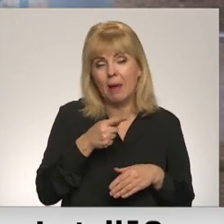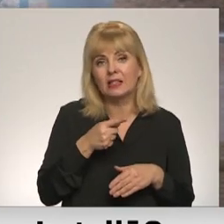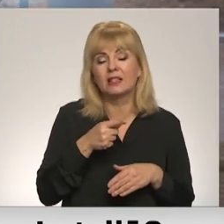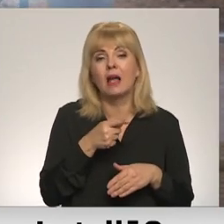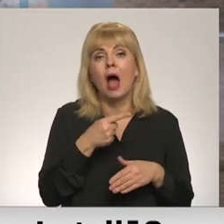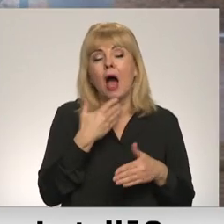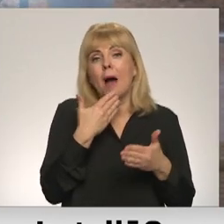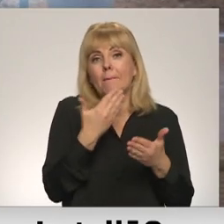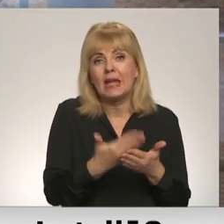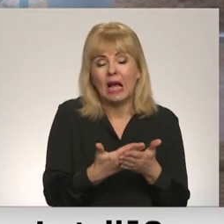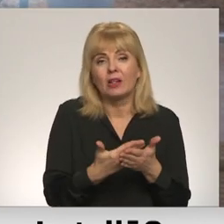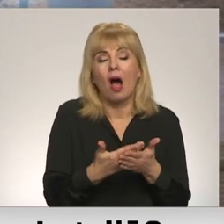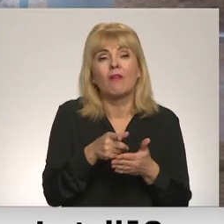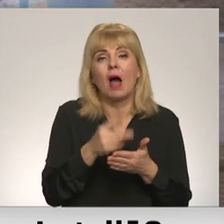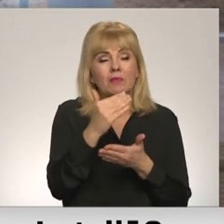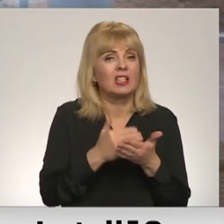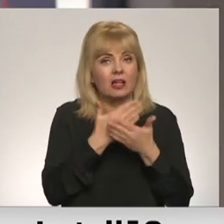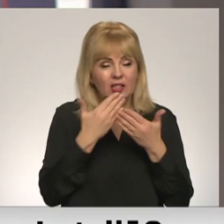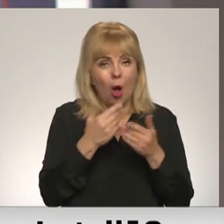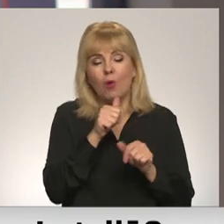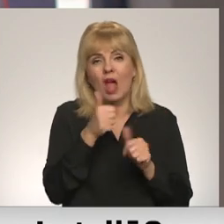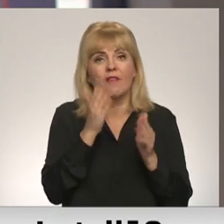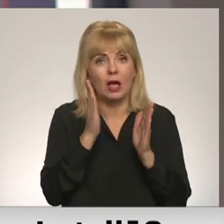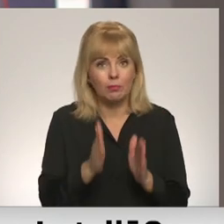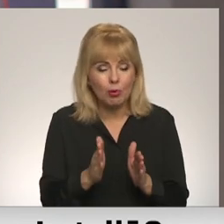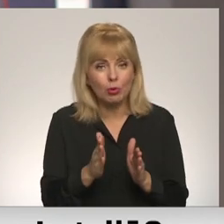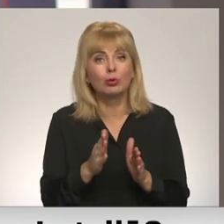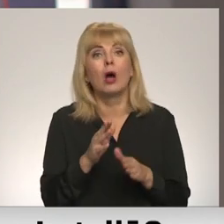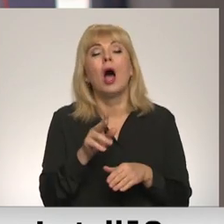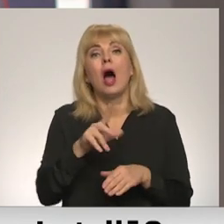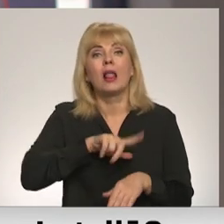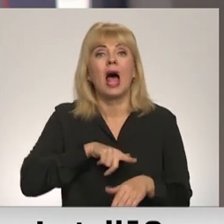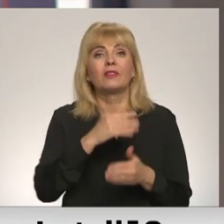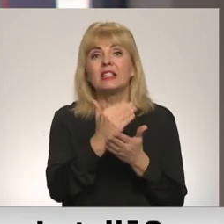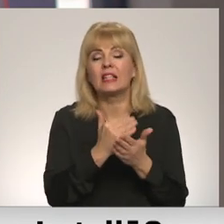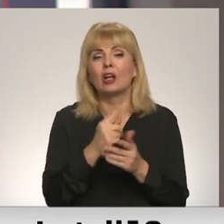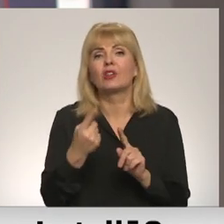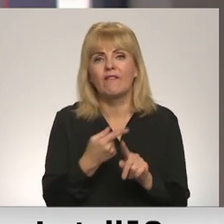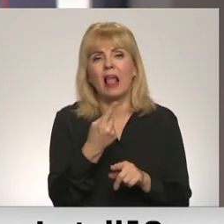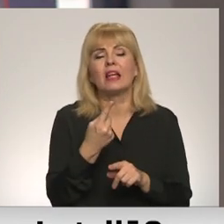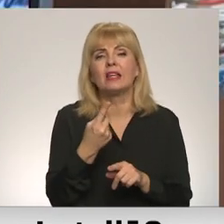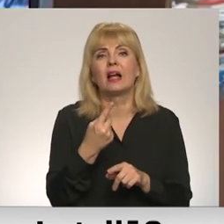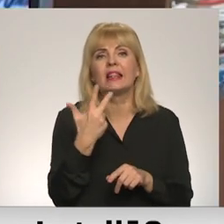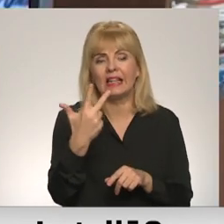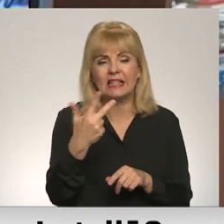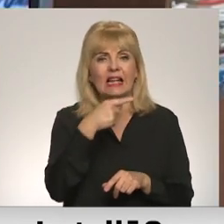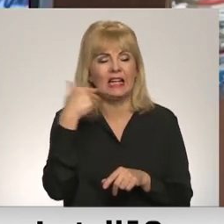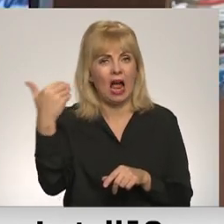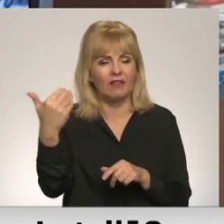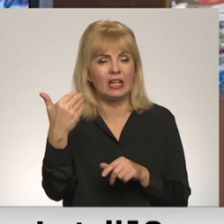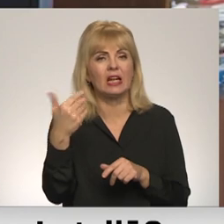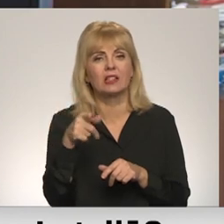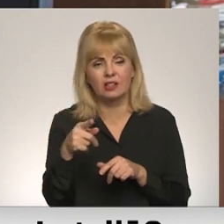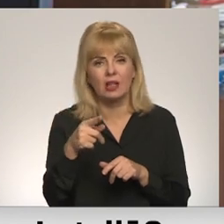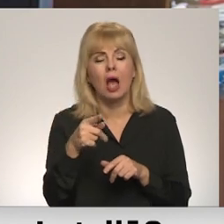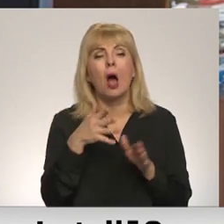un nemaz nedrīkst būt. Tiesa, Latvijas retranslējumo kanālu sarakstā atrodam vismaz trīs Krievijas propagandas